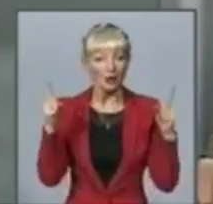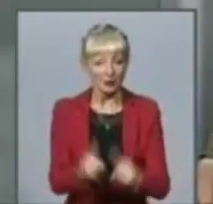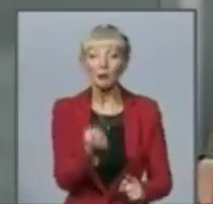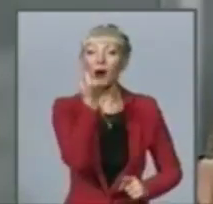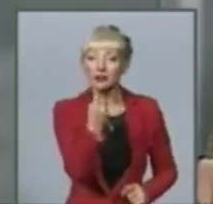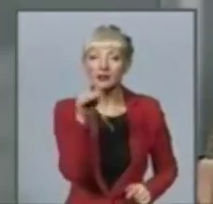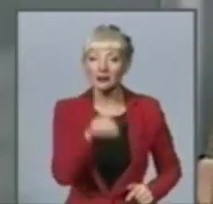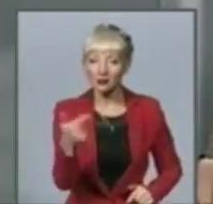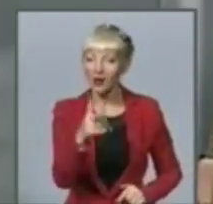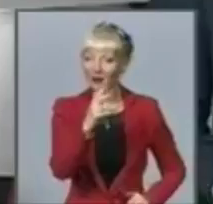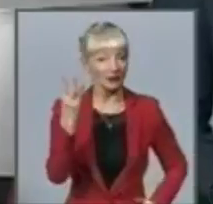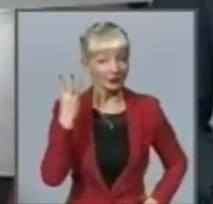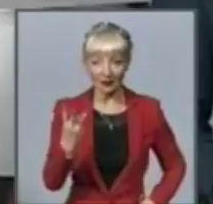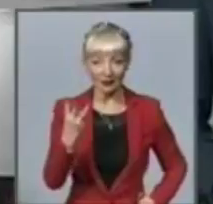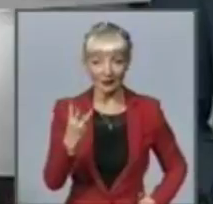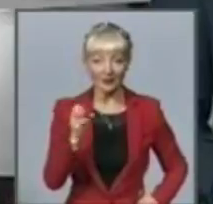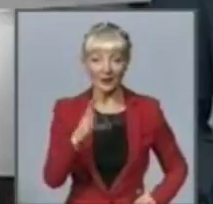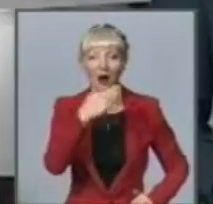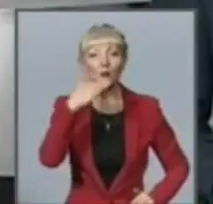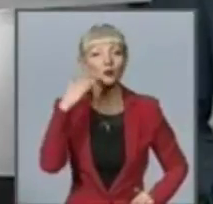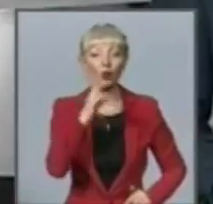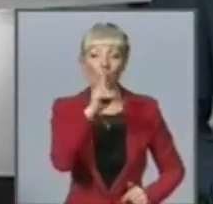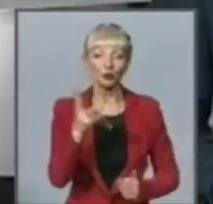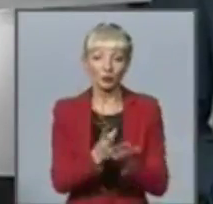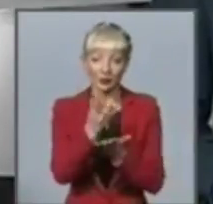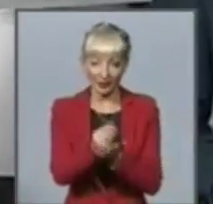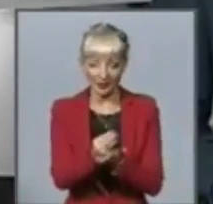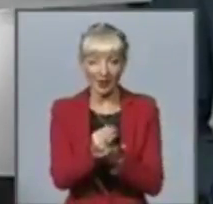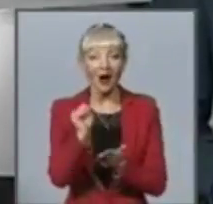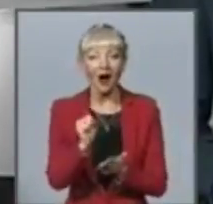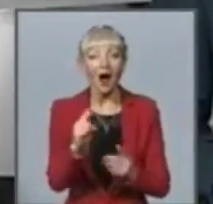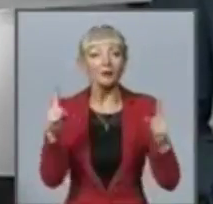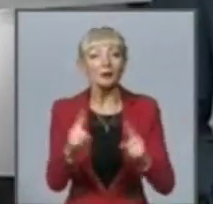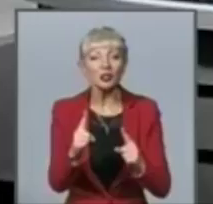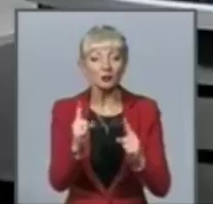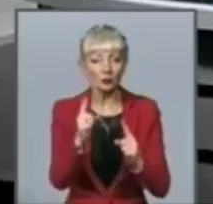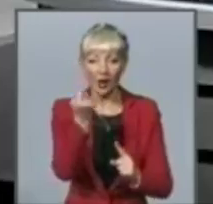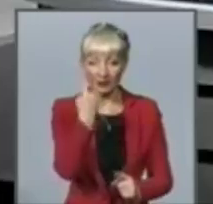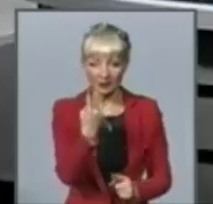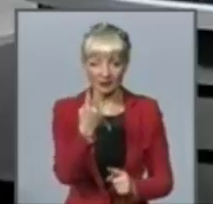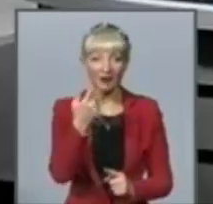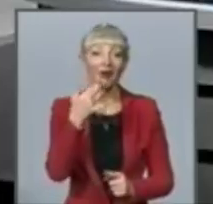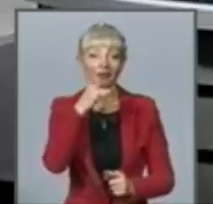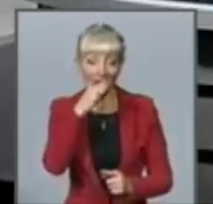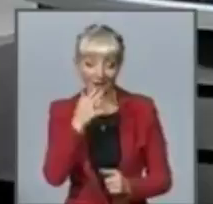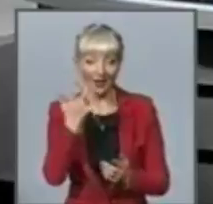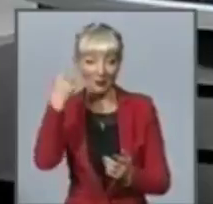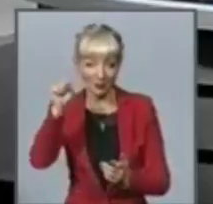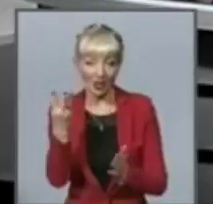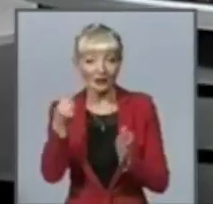тисяч гривень. Не 3 тисячі гривень, як багато хто платить в різних регіонах, а мінімум 11. Тоді виграє інвестор, тоді